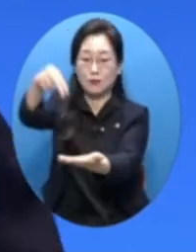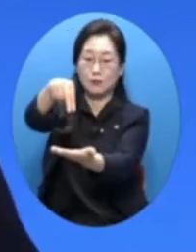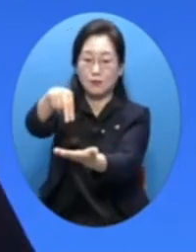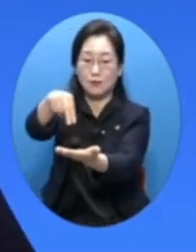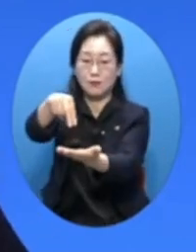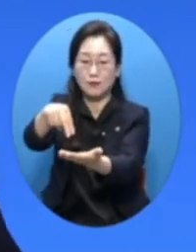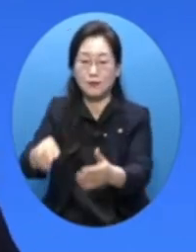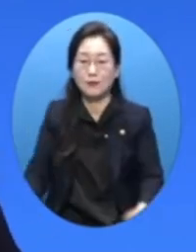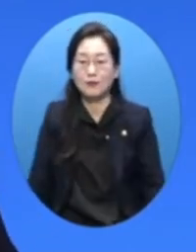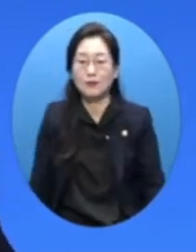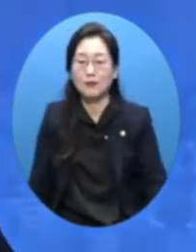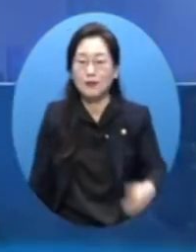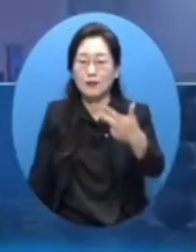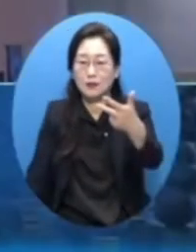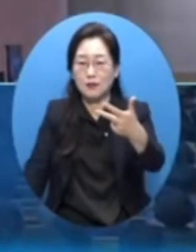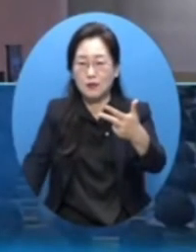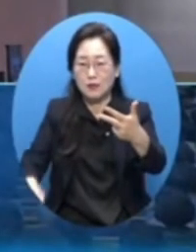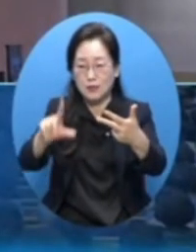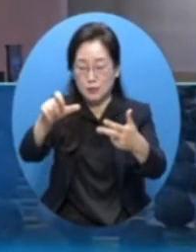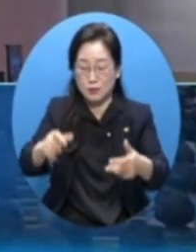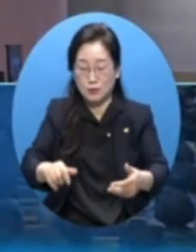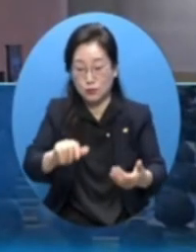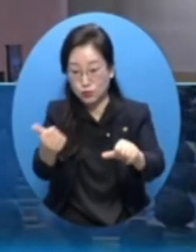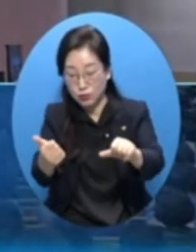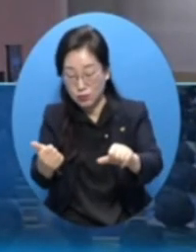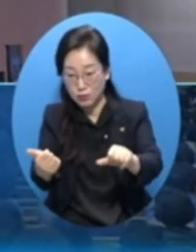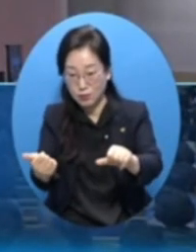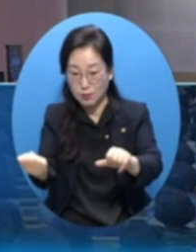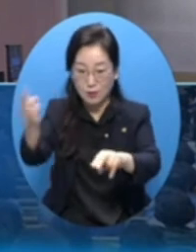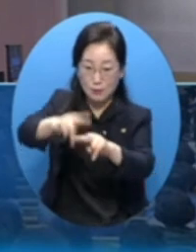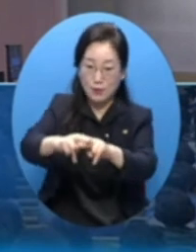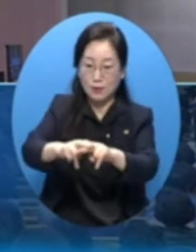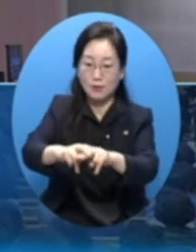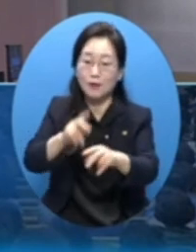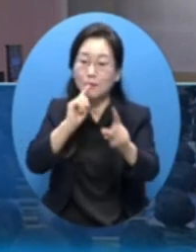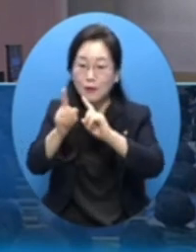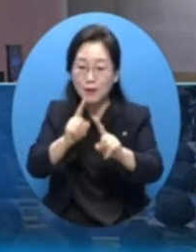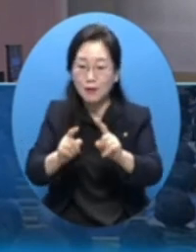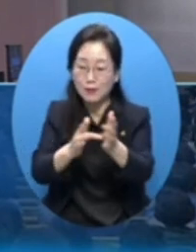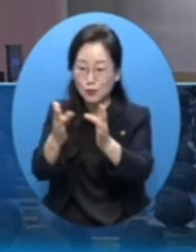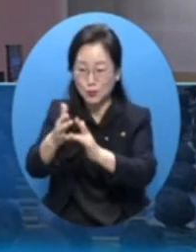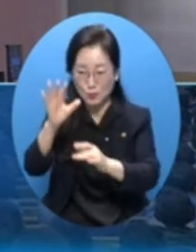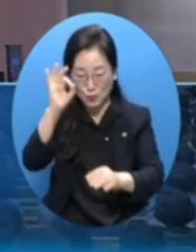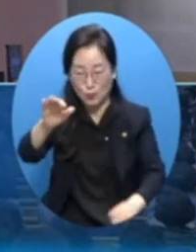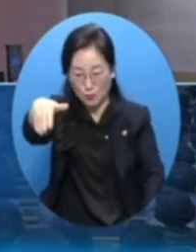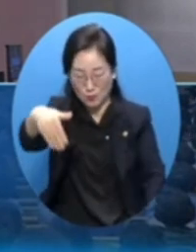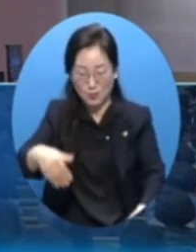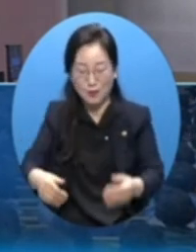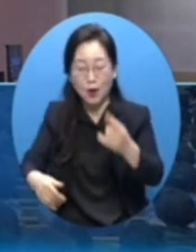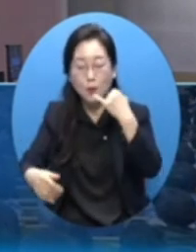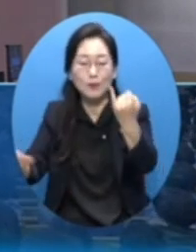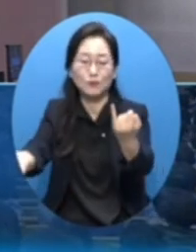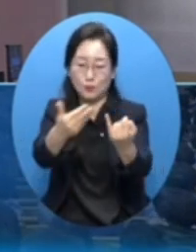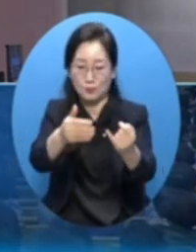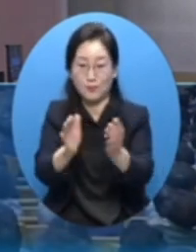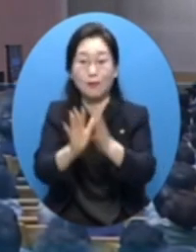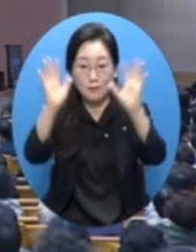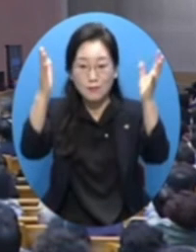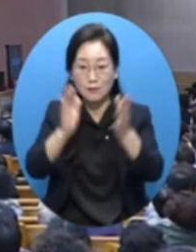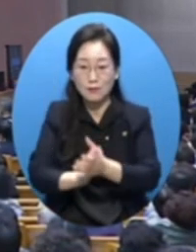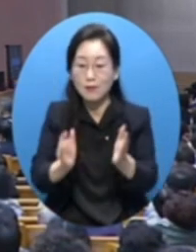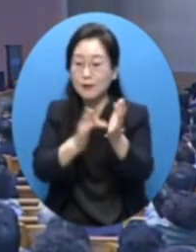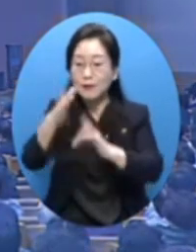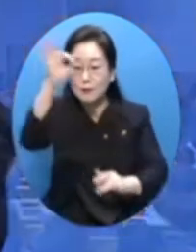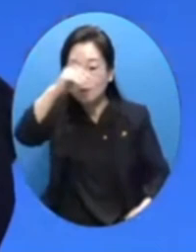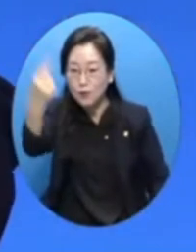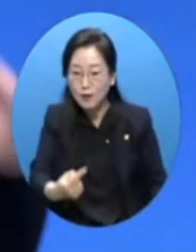일어났습니다. 7장 15절에 죽었던 자가 일어나 앉고 말도 하거늘 예수께서 그를 어머니에게 주시니. 할렐루야. 예수님이